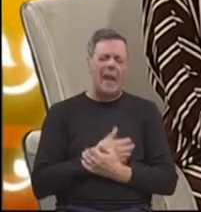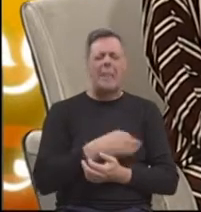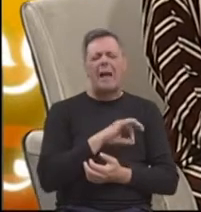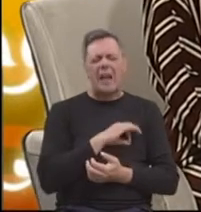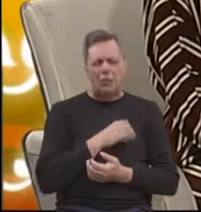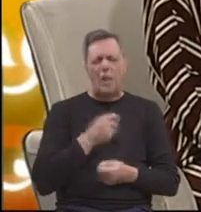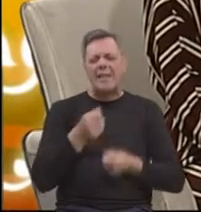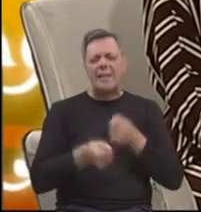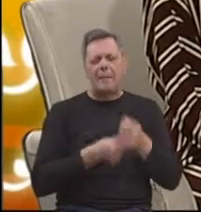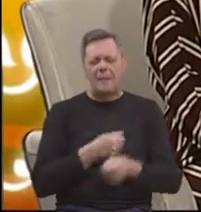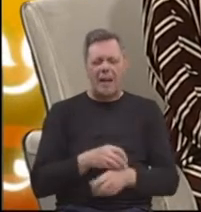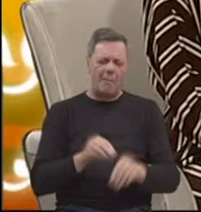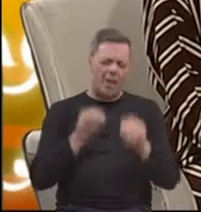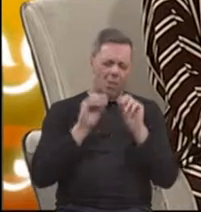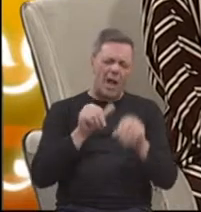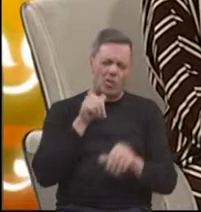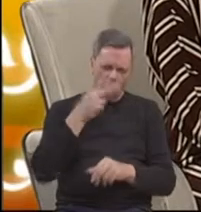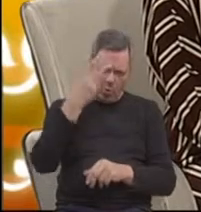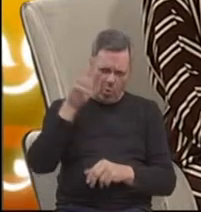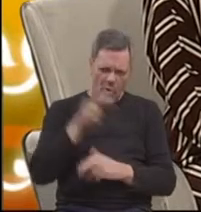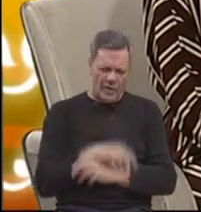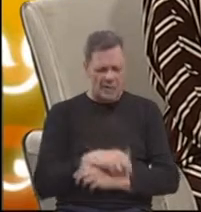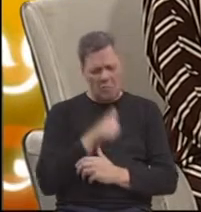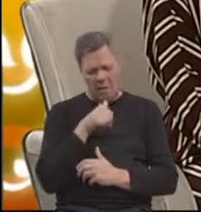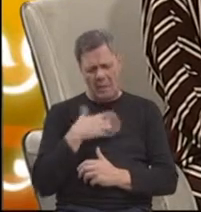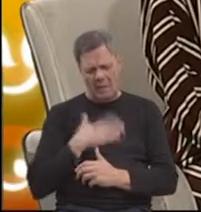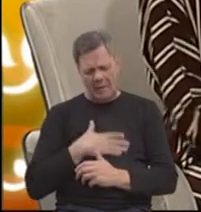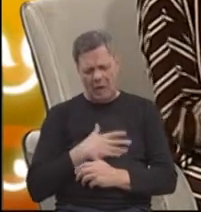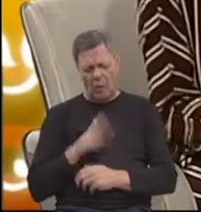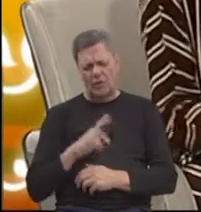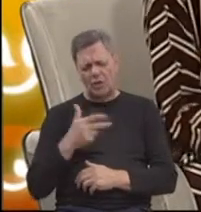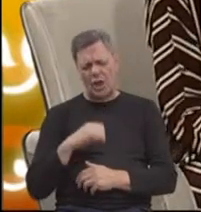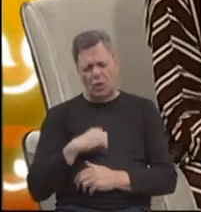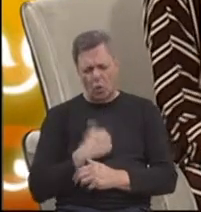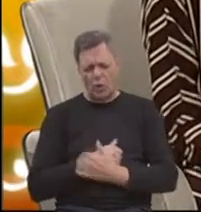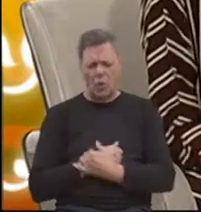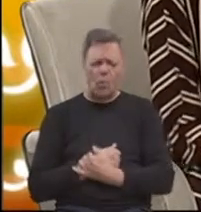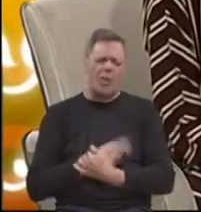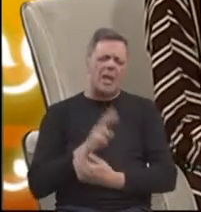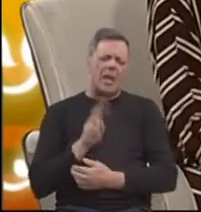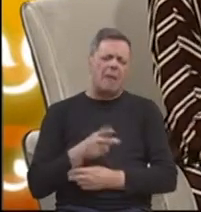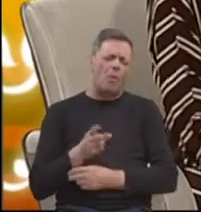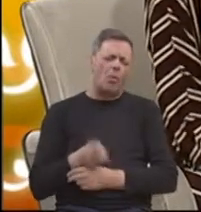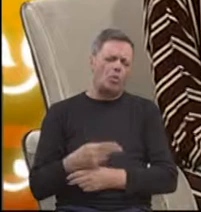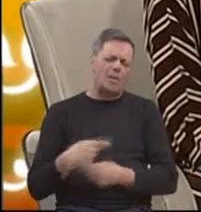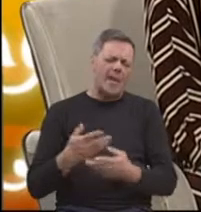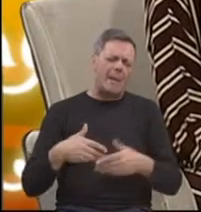nagrađuje stipendiranjem, edukacijom u inozemstvu. I drago nam je da već evo 3. godinu ili 4. za redom zapravo imamo mogućnost slati mlade znanstvenike vani,